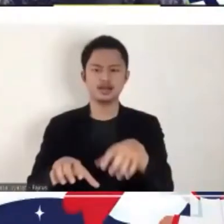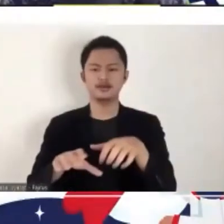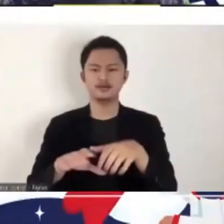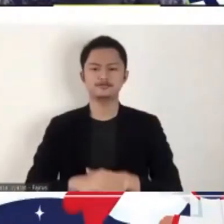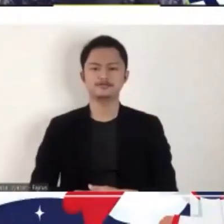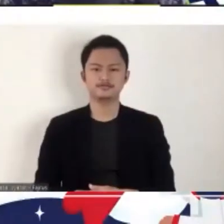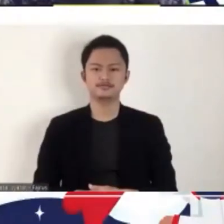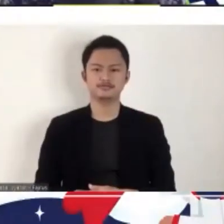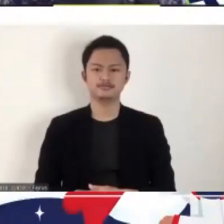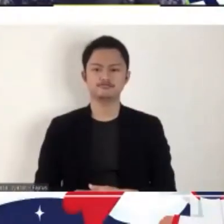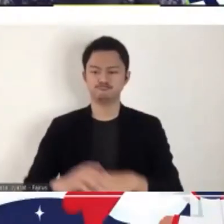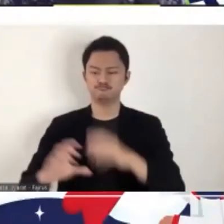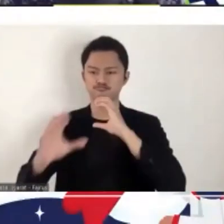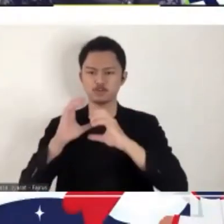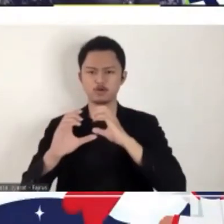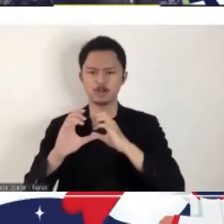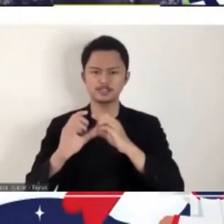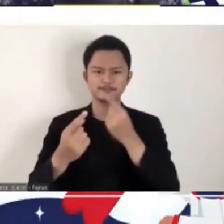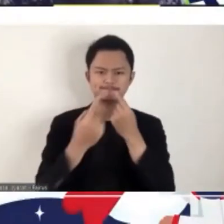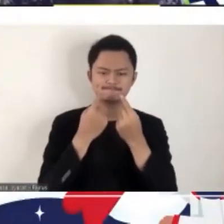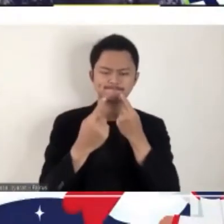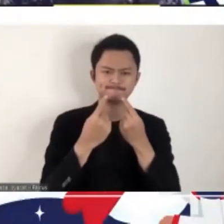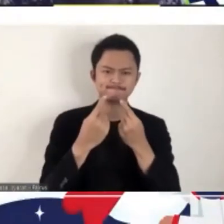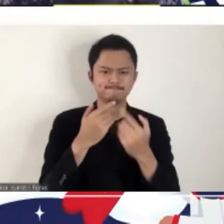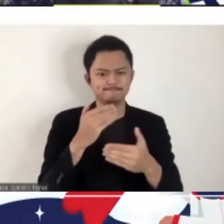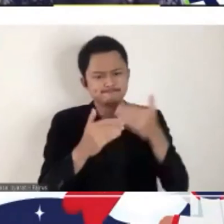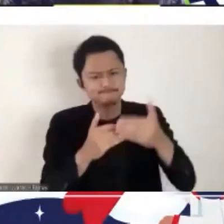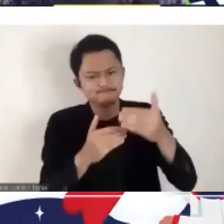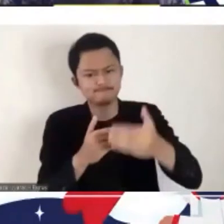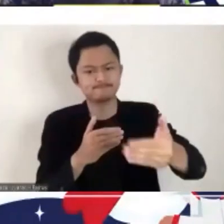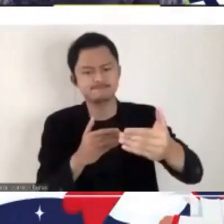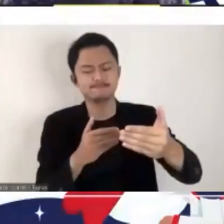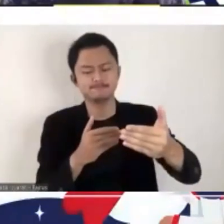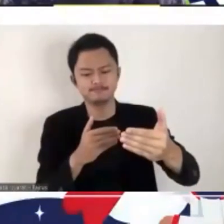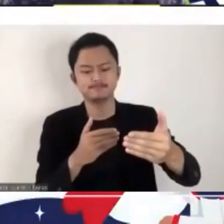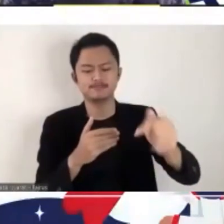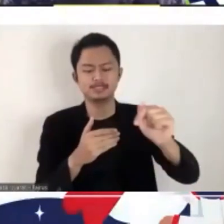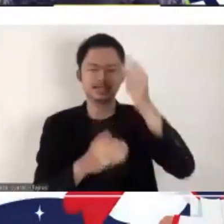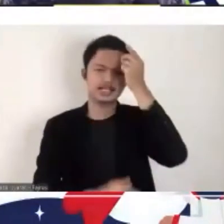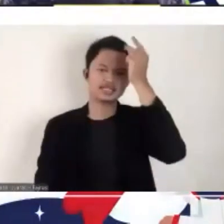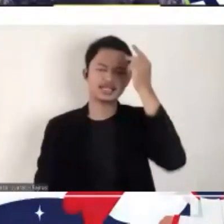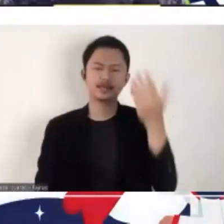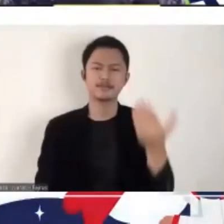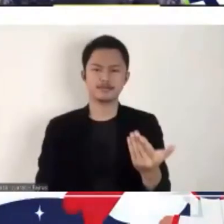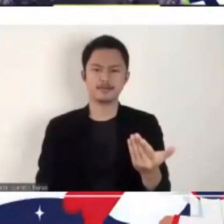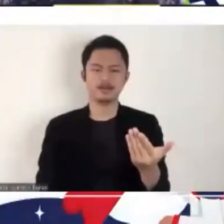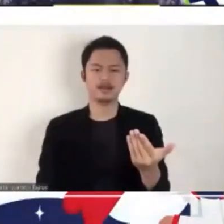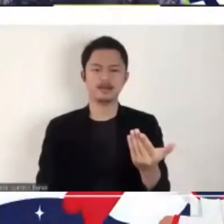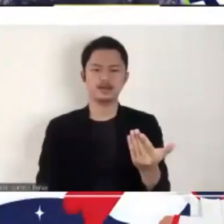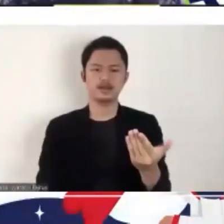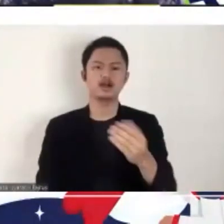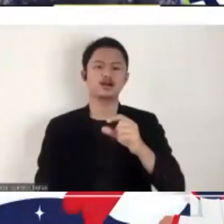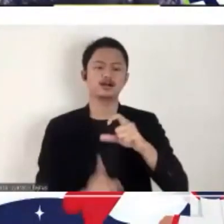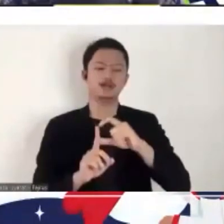dari hasil komunikasi dan pembahasan Kami lebih lanjut maka rencananya desain outdoor juga